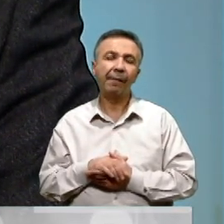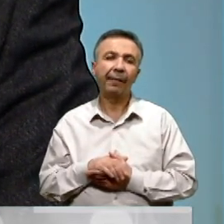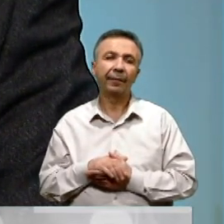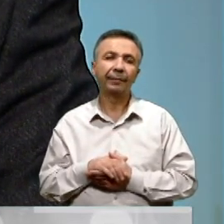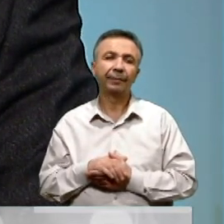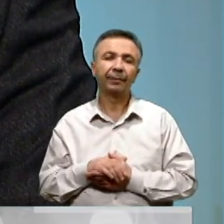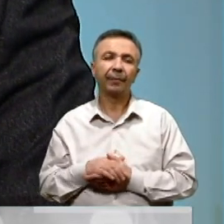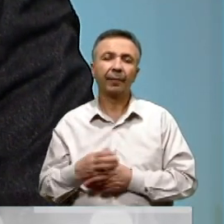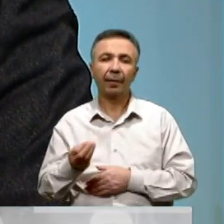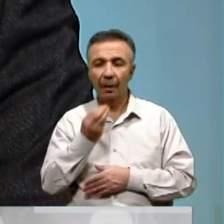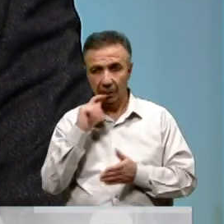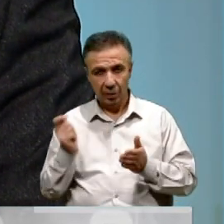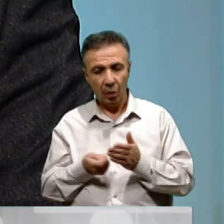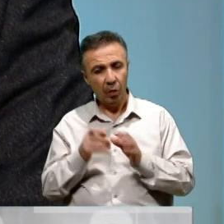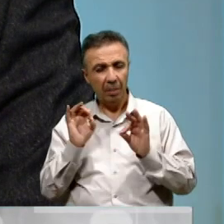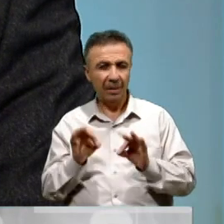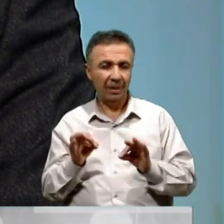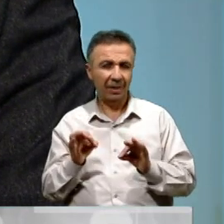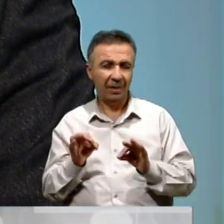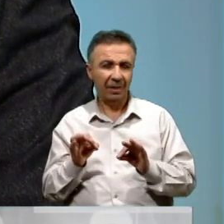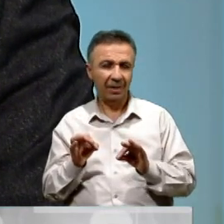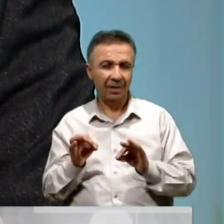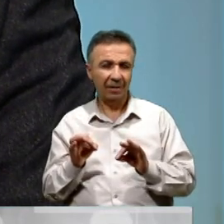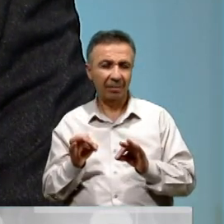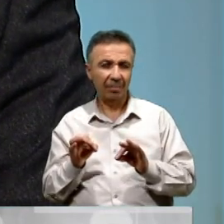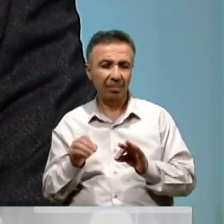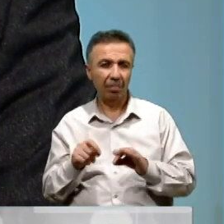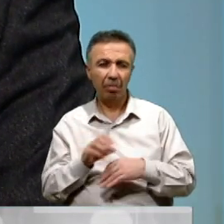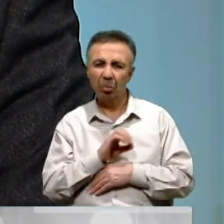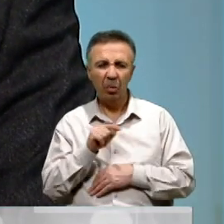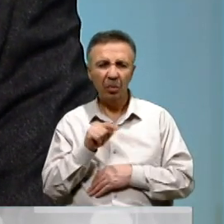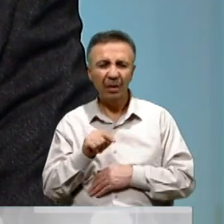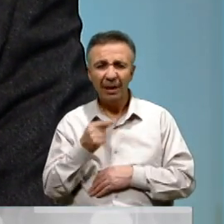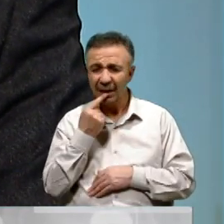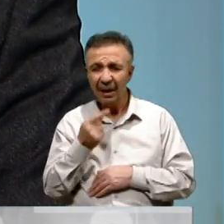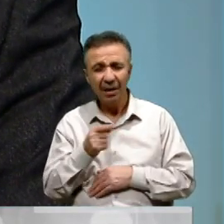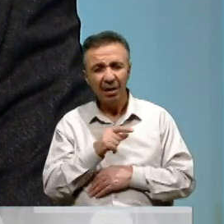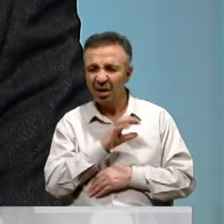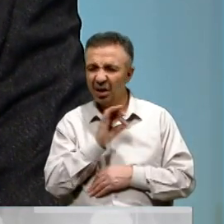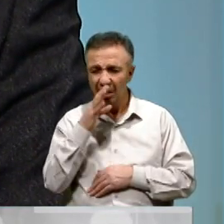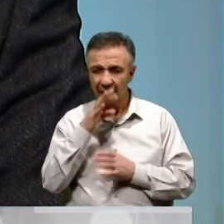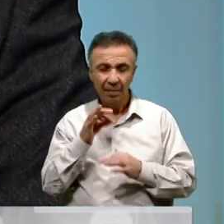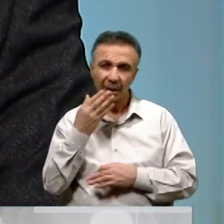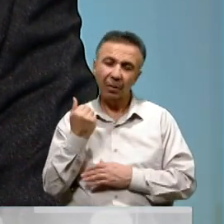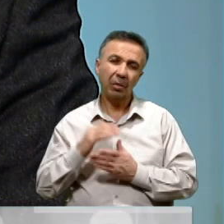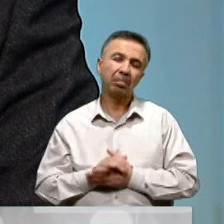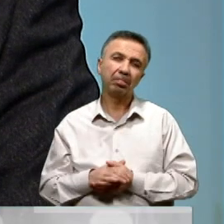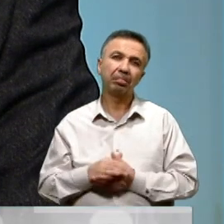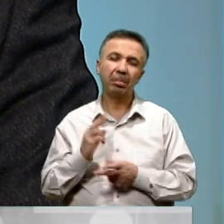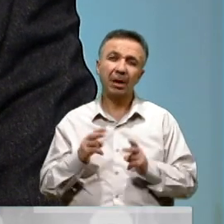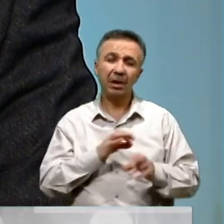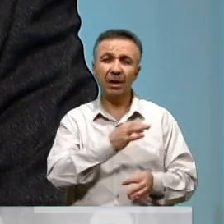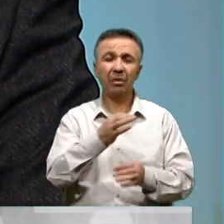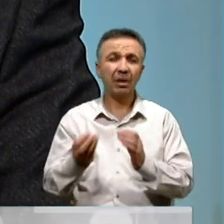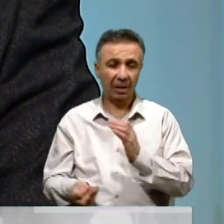sahurun başlangıcıdır. Bunu zaten söyleyen hiç kimse yok. Bazılar diyorlar ki, efendim imsak